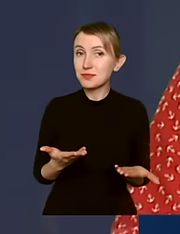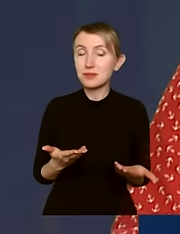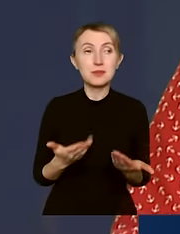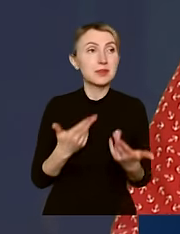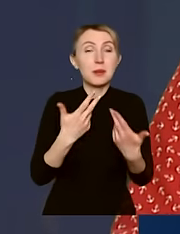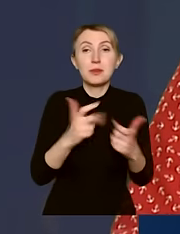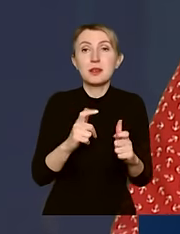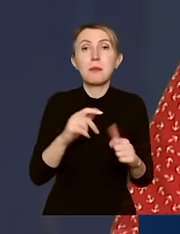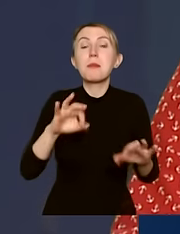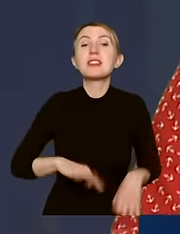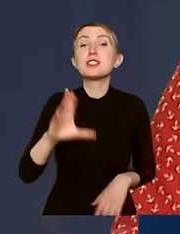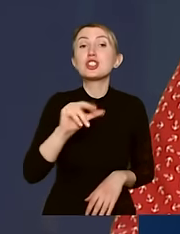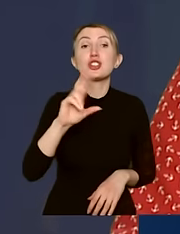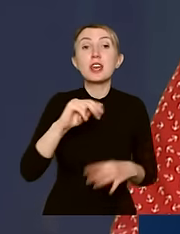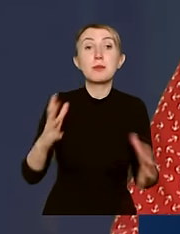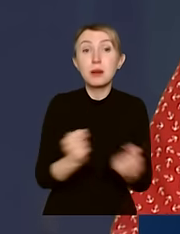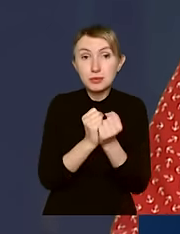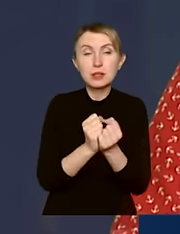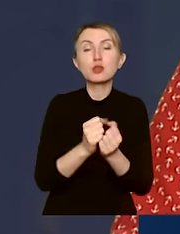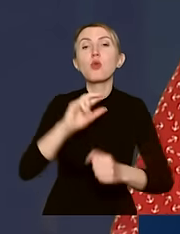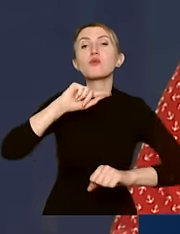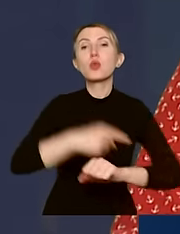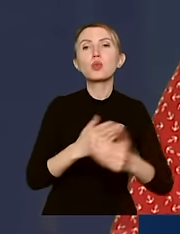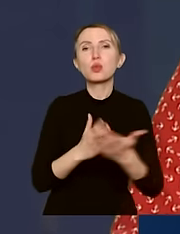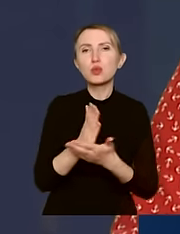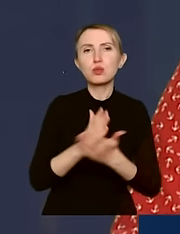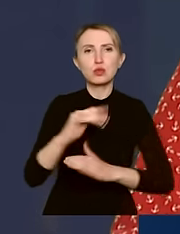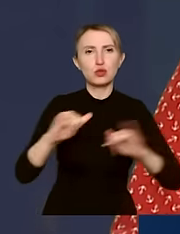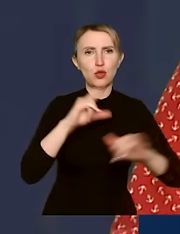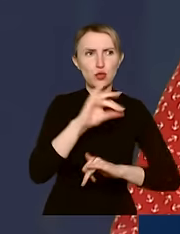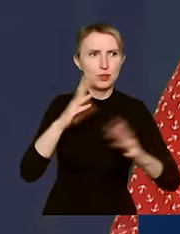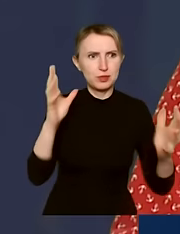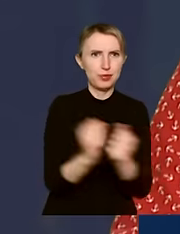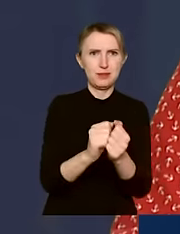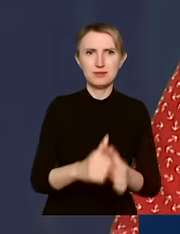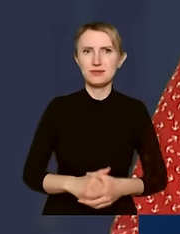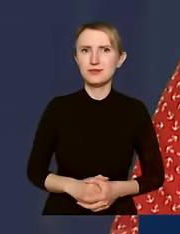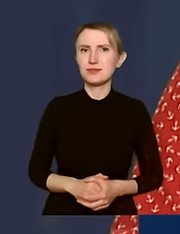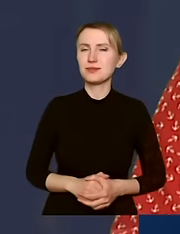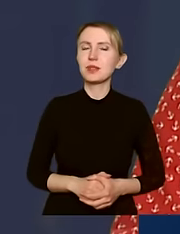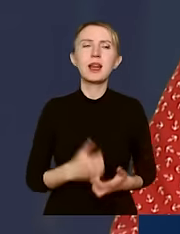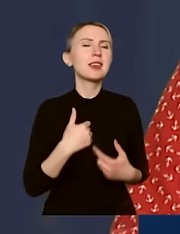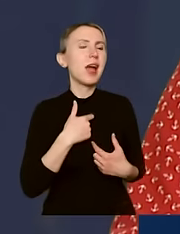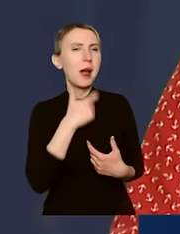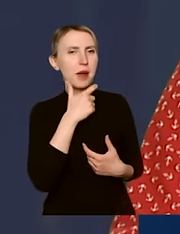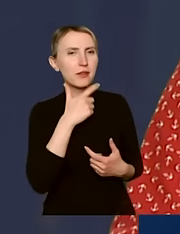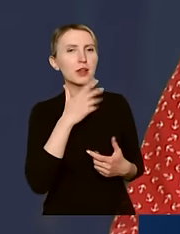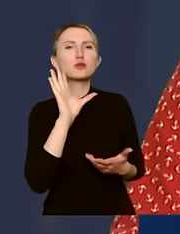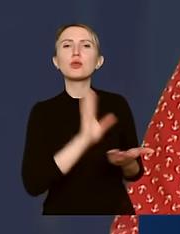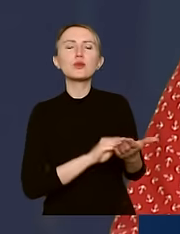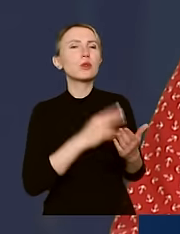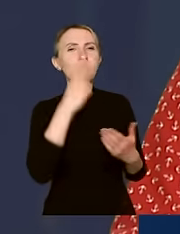pan Szczerba, tylko wszystko odkryła prokuratura i służby za rządów Prawa i Sprawiedliwości. Tak? Więc bardzo mnie bawi, jak już kolejny